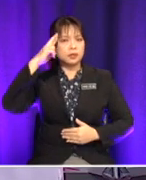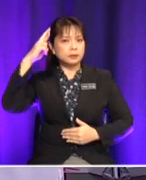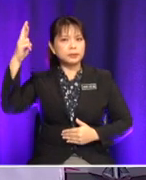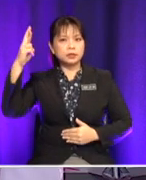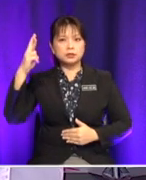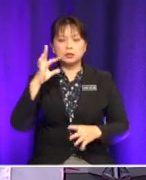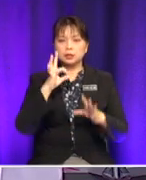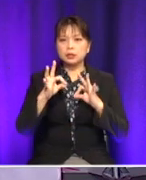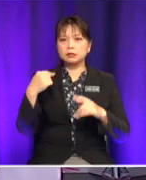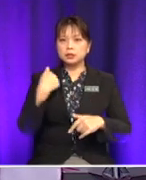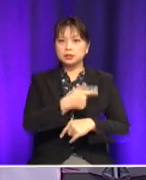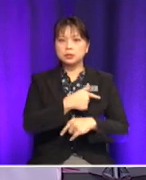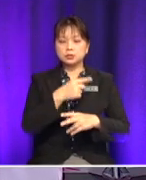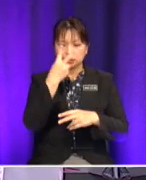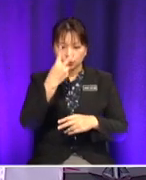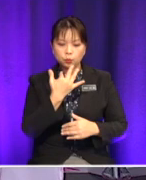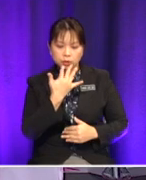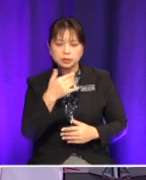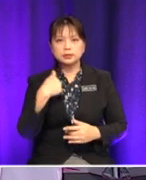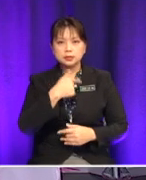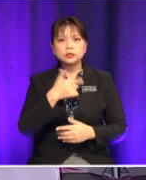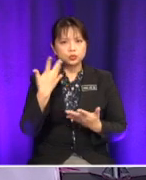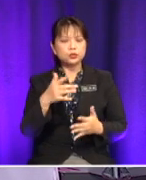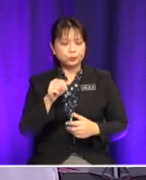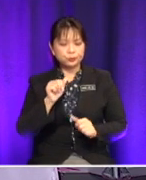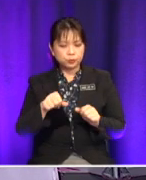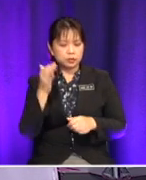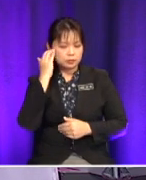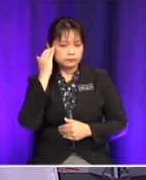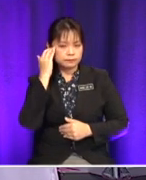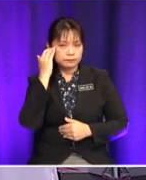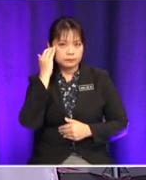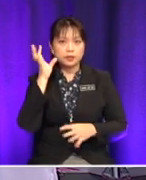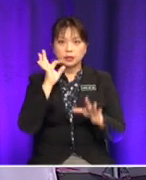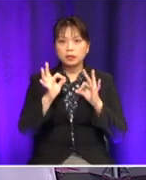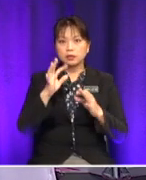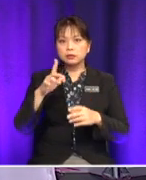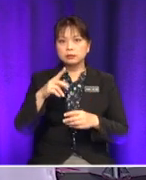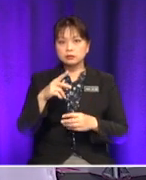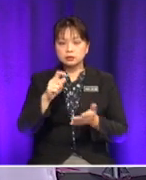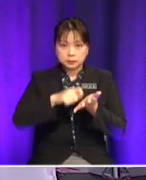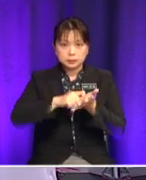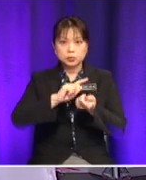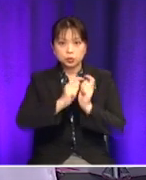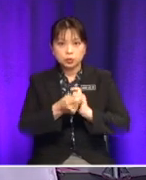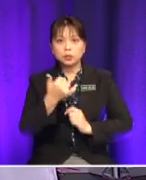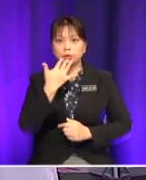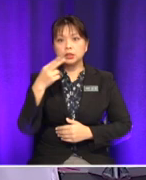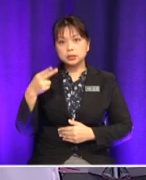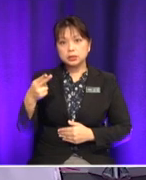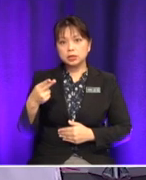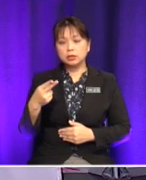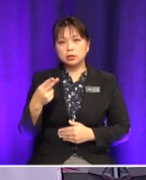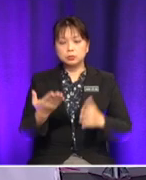perempuannya kita tidak boleh lama dah ah nanti Titipan kita tengok eh warna hijau teman-teman Jadi kenapa boleh aku baca tuh ah jadi